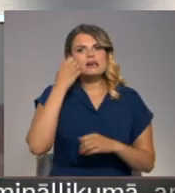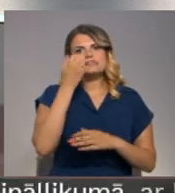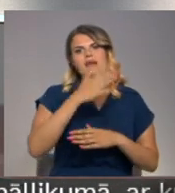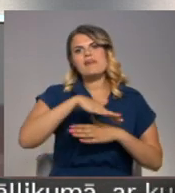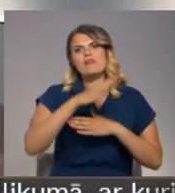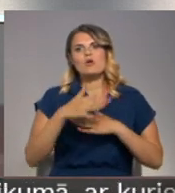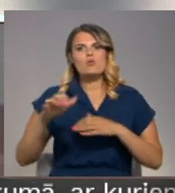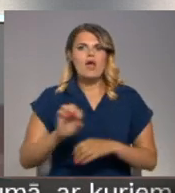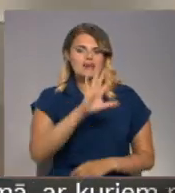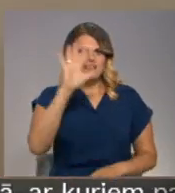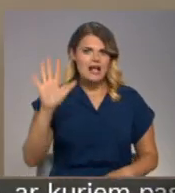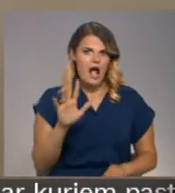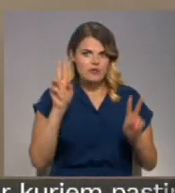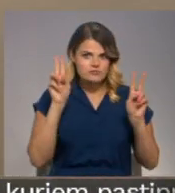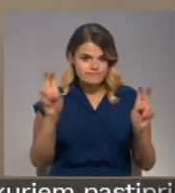Kurzeme.